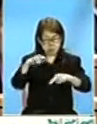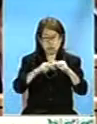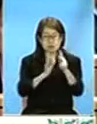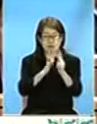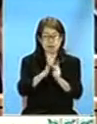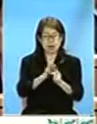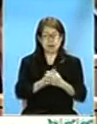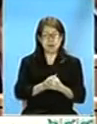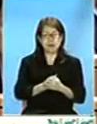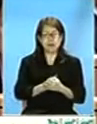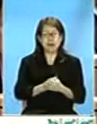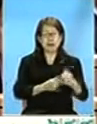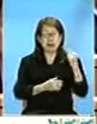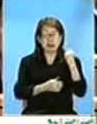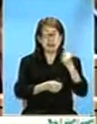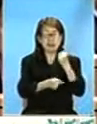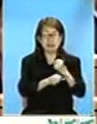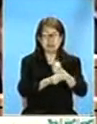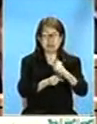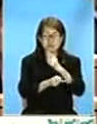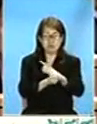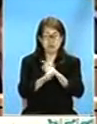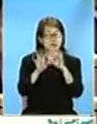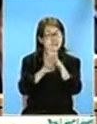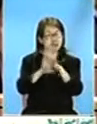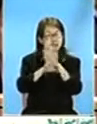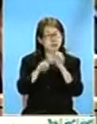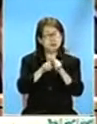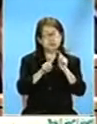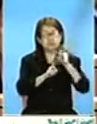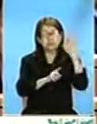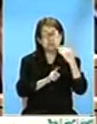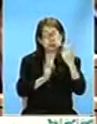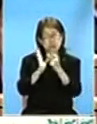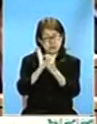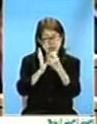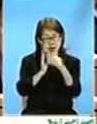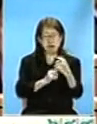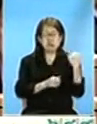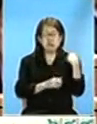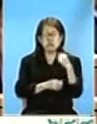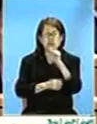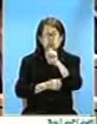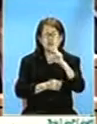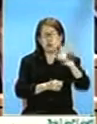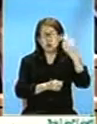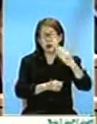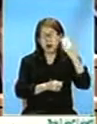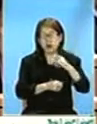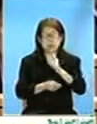ที่นี้คล้ายกับที่เคยกำหนดไว้ในสว.หลายชุดที่ผ่านมา